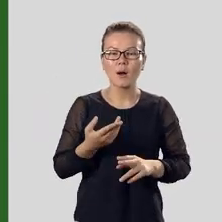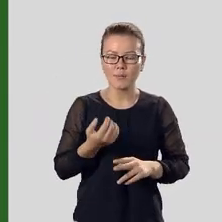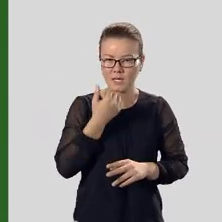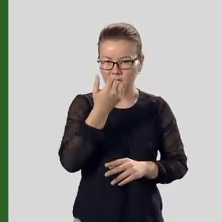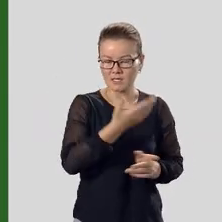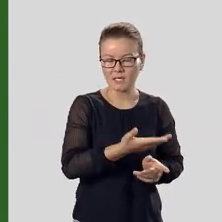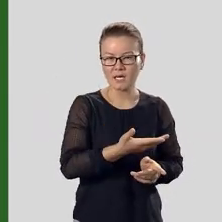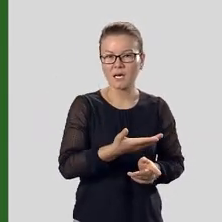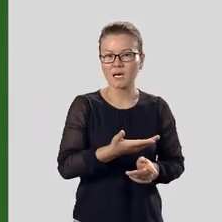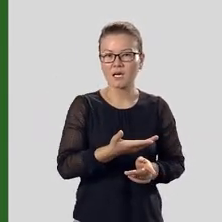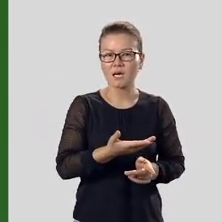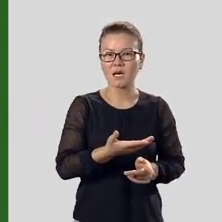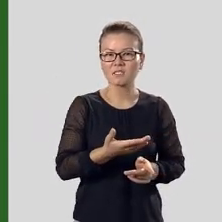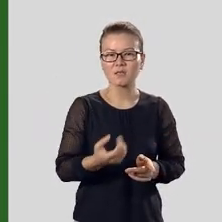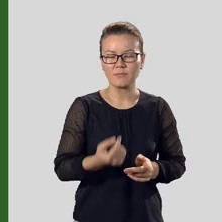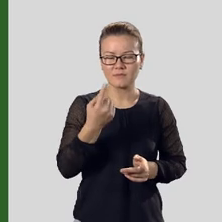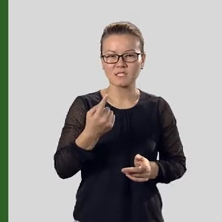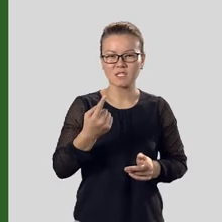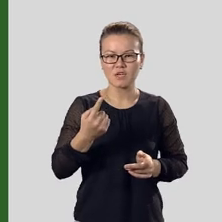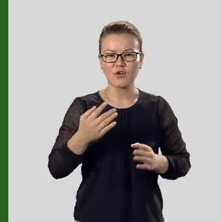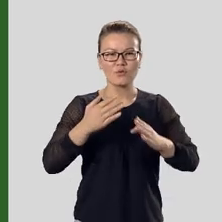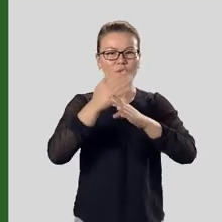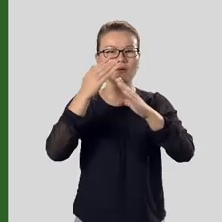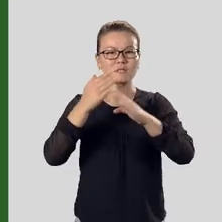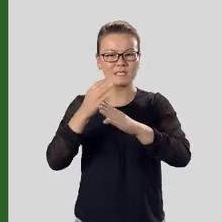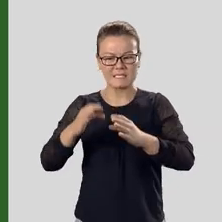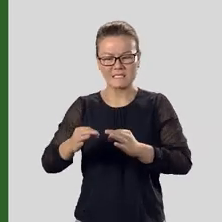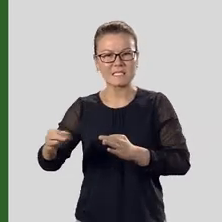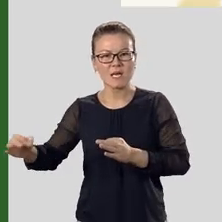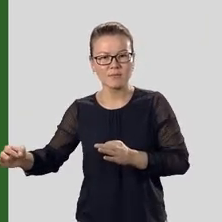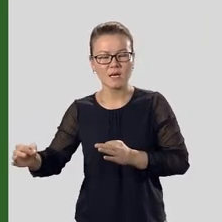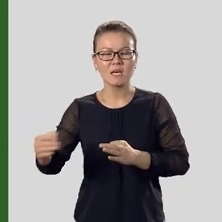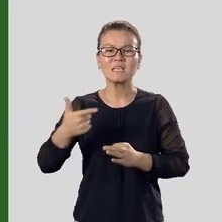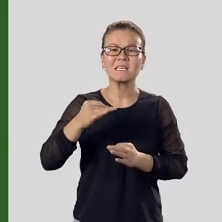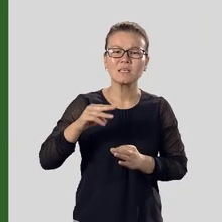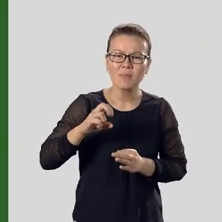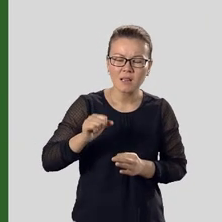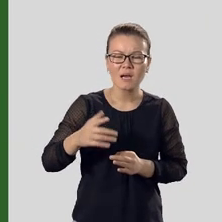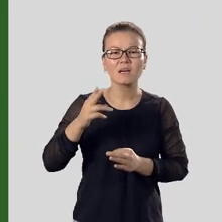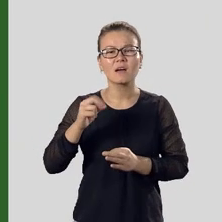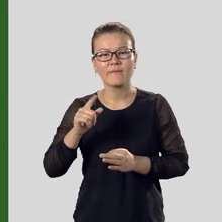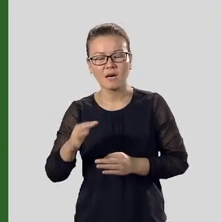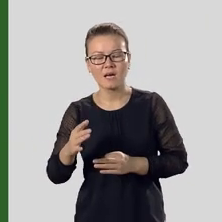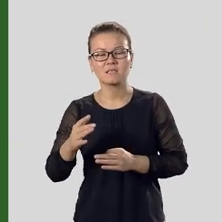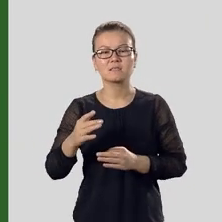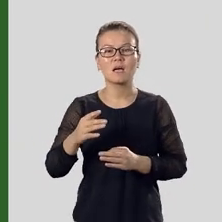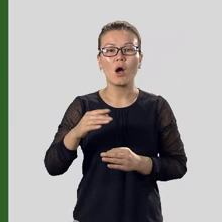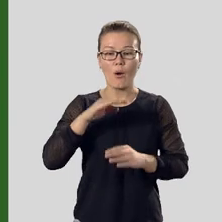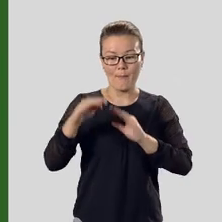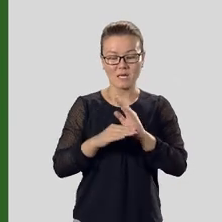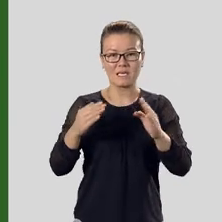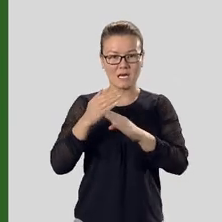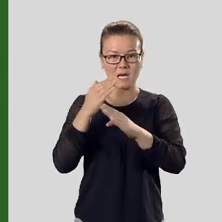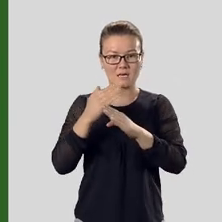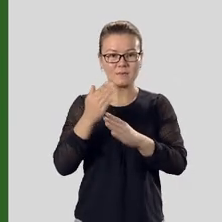сформировались высочайшие горные цепи, например, Гималаи, Кавказ. А под горами, как вы